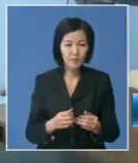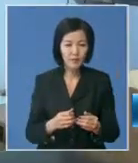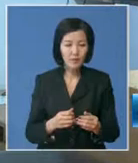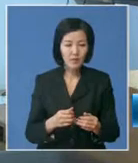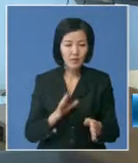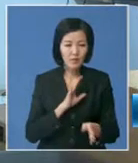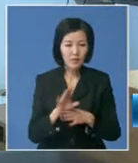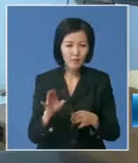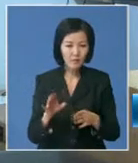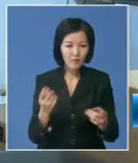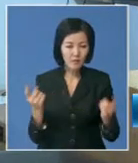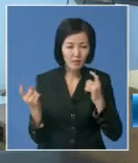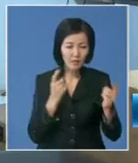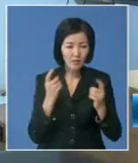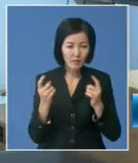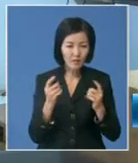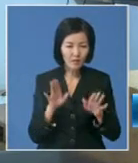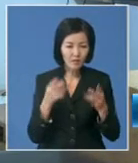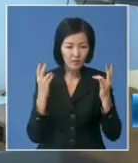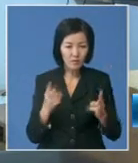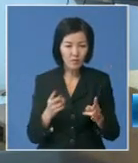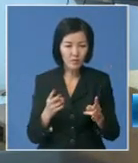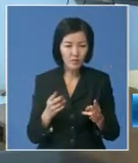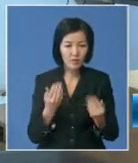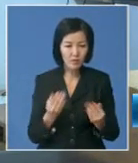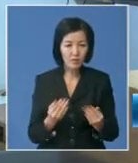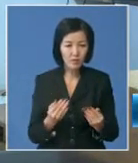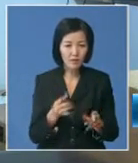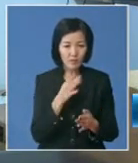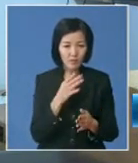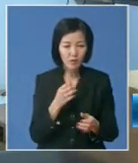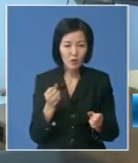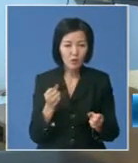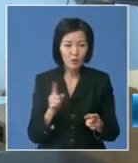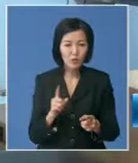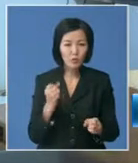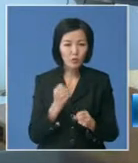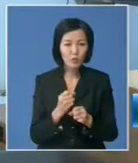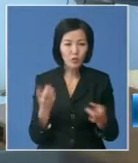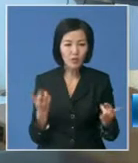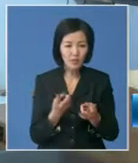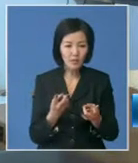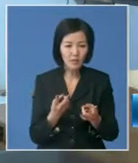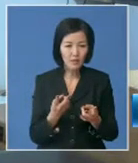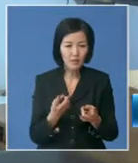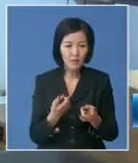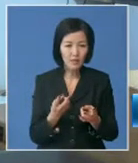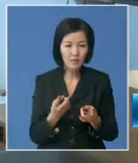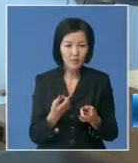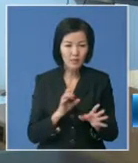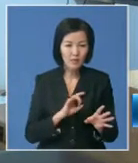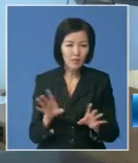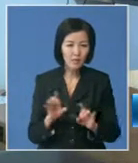то ли на типичной ситуации сложить обстановке что нужно при этом делать как рекомендации и как